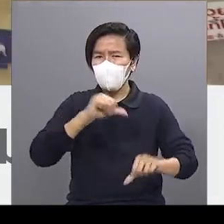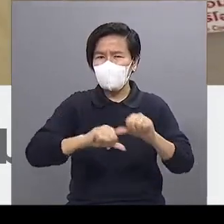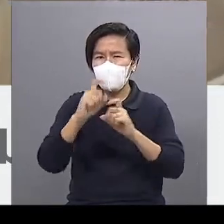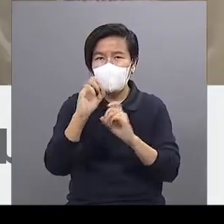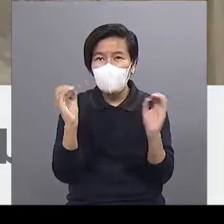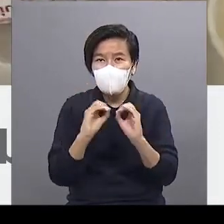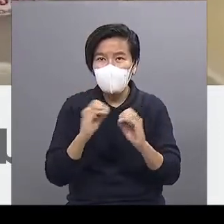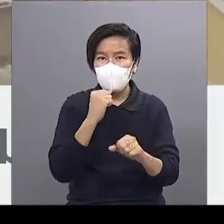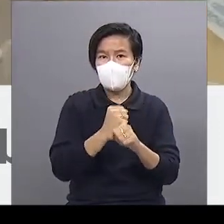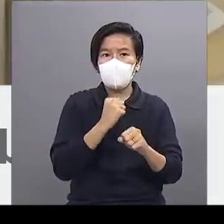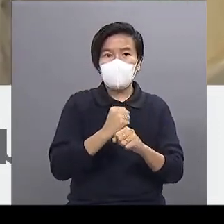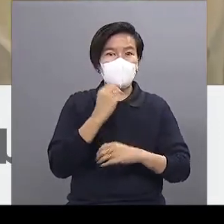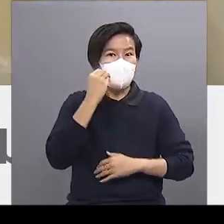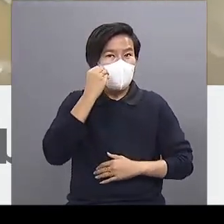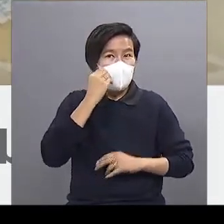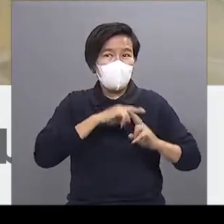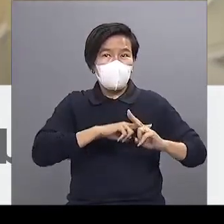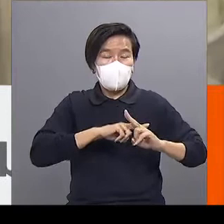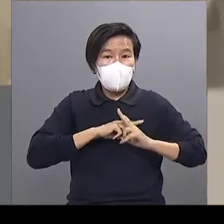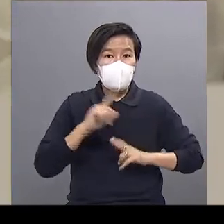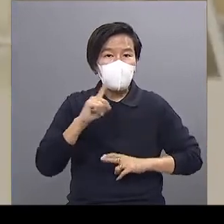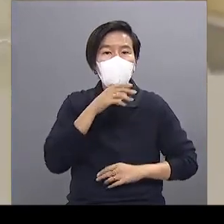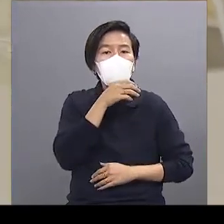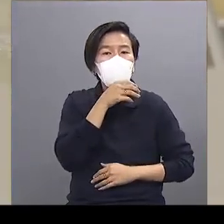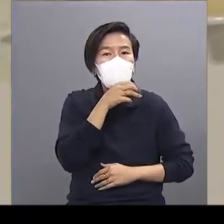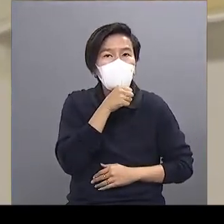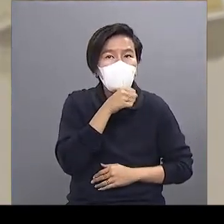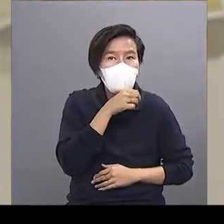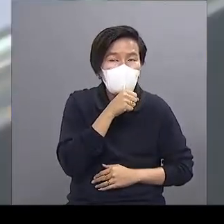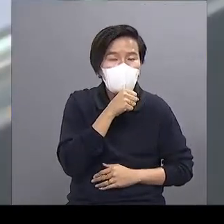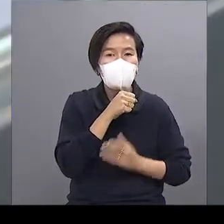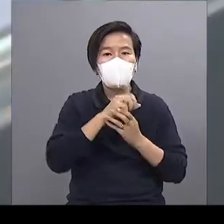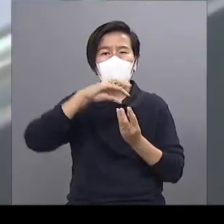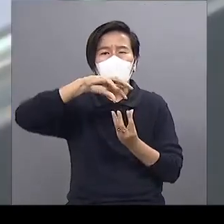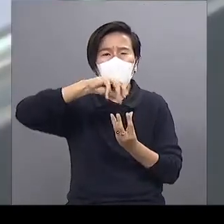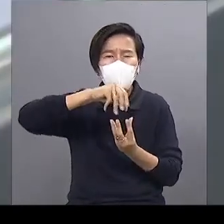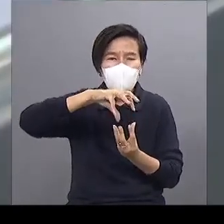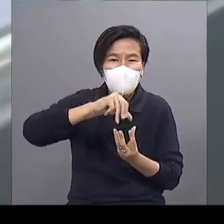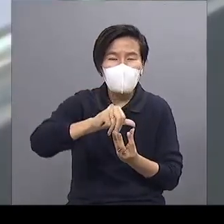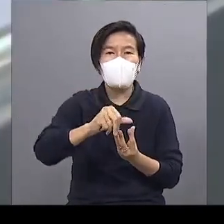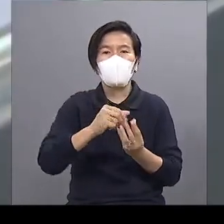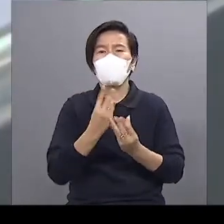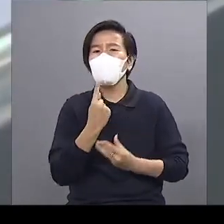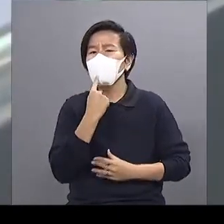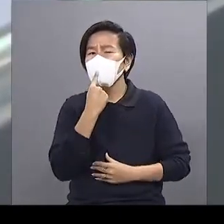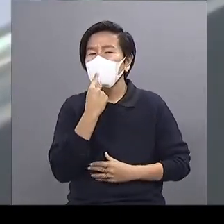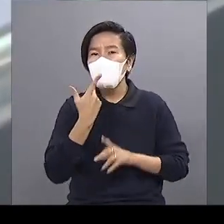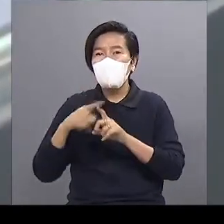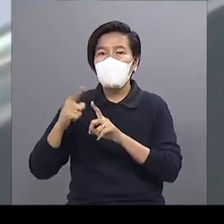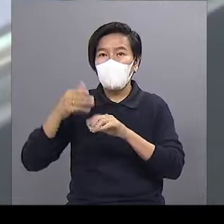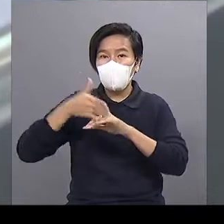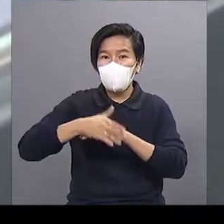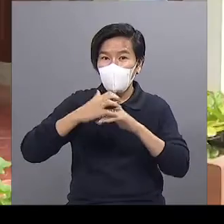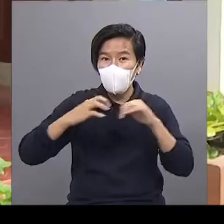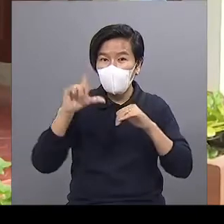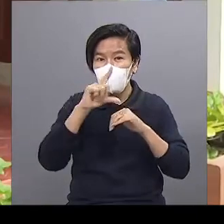ทุเรียนซึ่งได้รับความนิยมจากนักศึกษาชาวเชียงใหม่และนักท่องเที่ยวแม้ปัจจุบันไม่มีนักท่องเที่ยวก็ทำให้ยอด